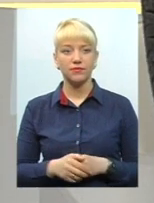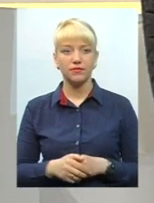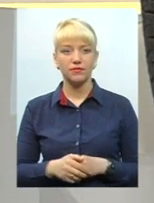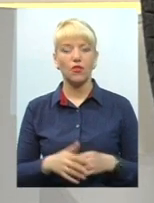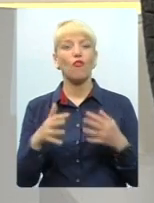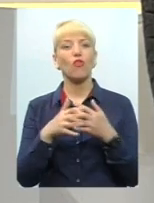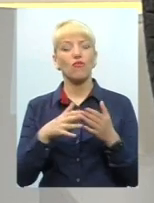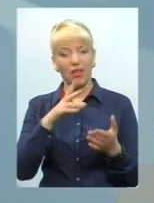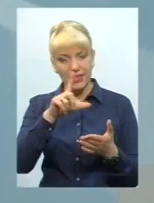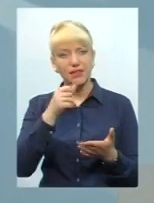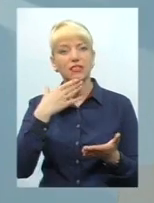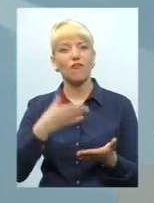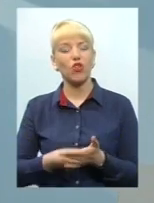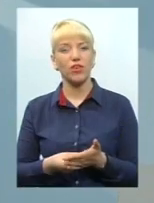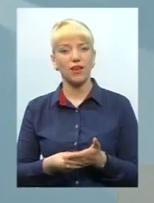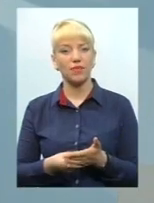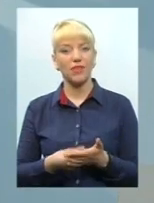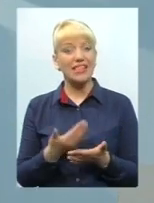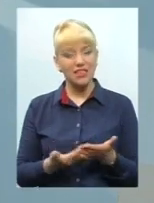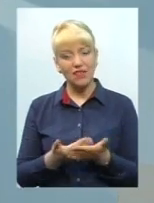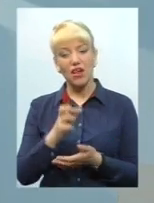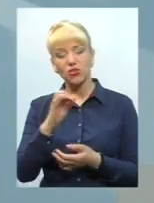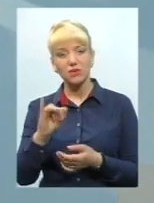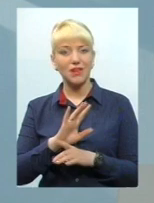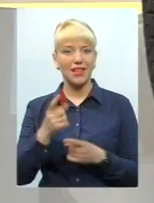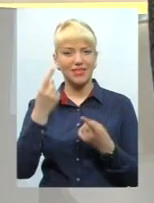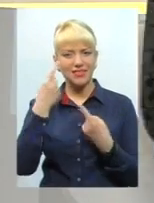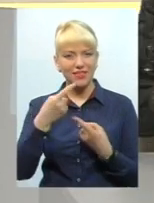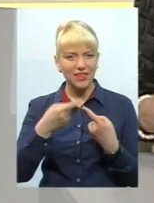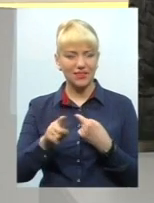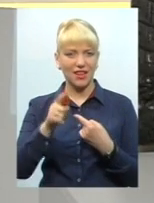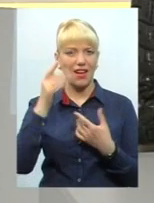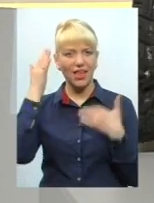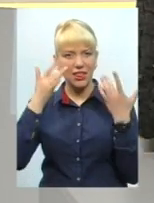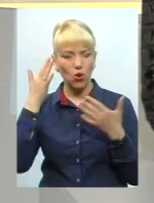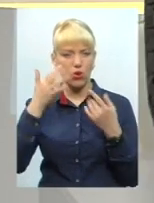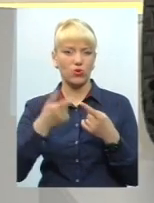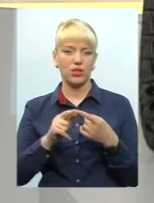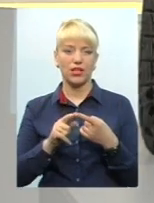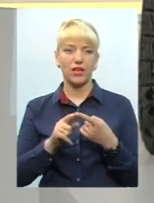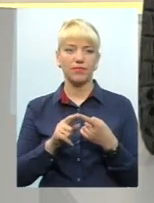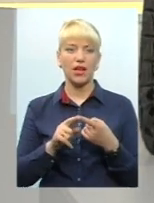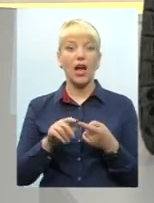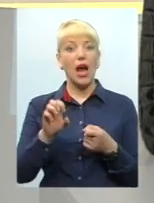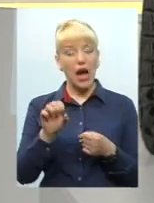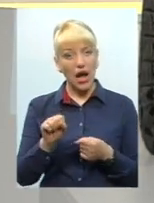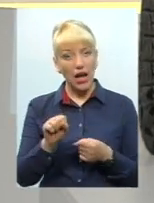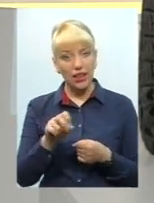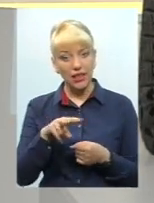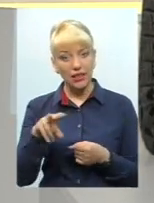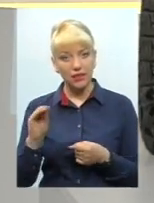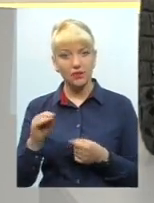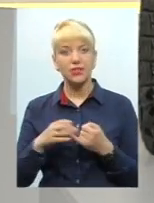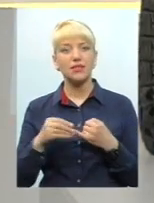воювали за свої, здавалося. Не та ідеологія, можливо, чи з того, чи з іншого боку, але